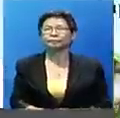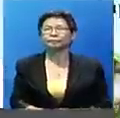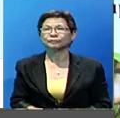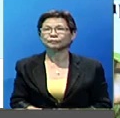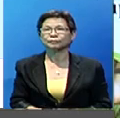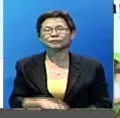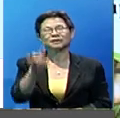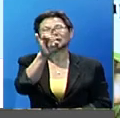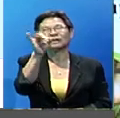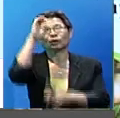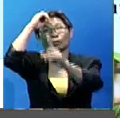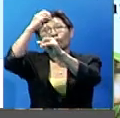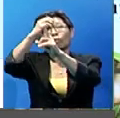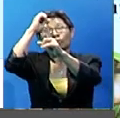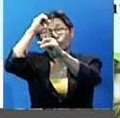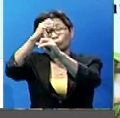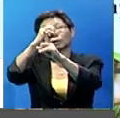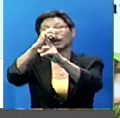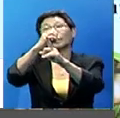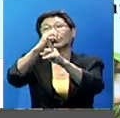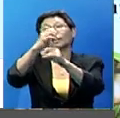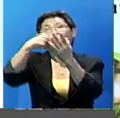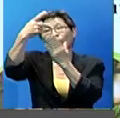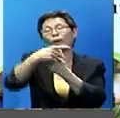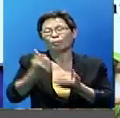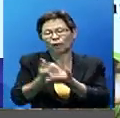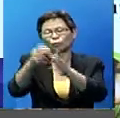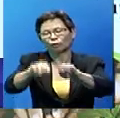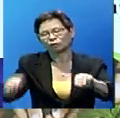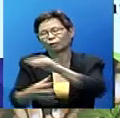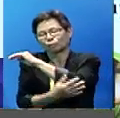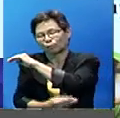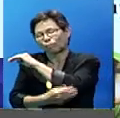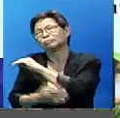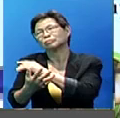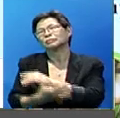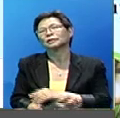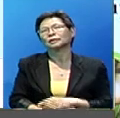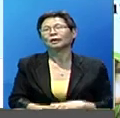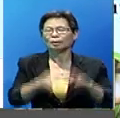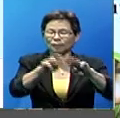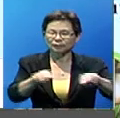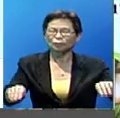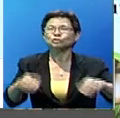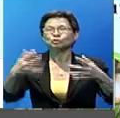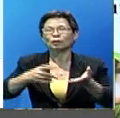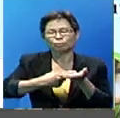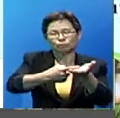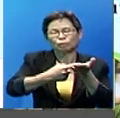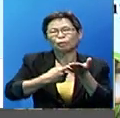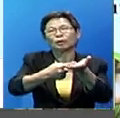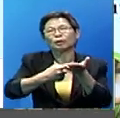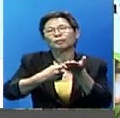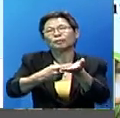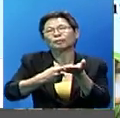salah satu objektif projek ini adalah untuk membantu pelajar-pelajar yang kurang berkemampuan. Pelajar-pelajar ini telah berbincang dengan pengetua sekolah dan